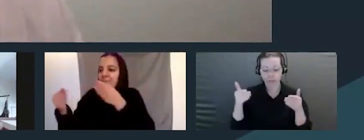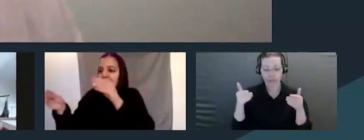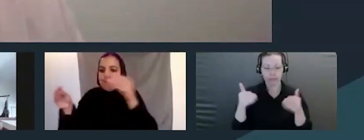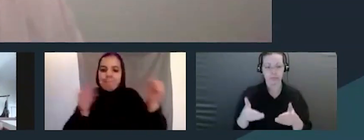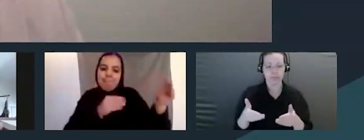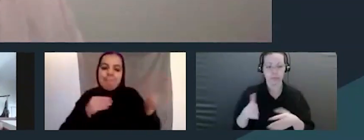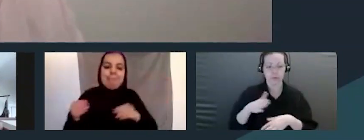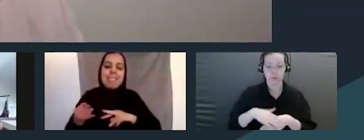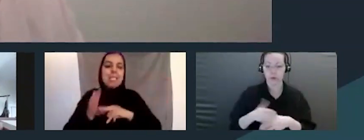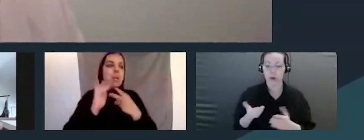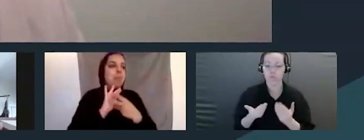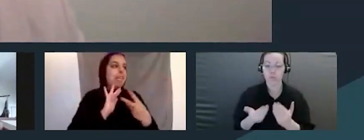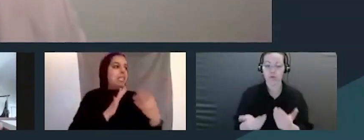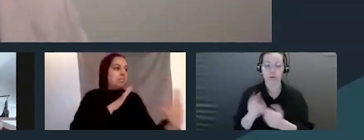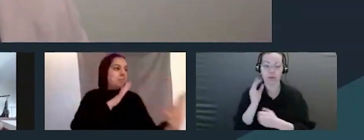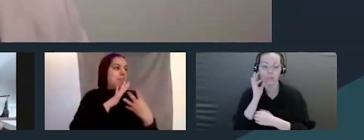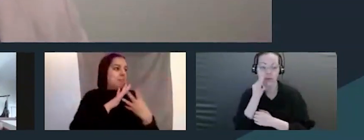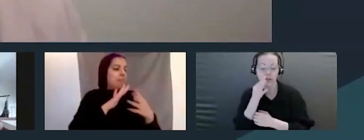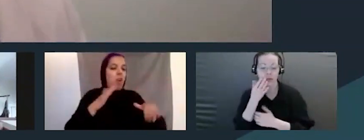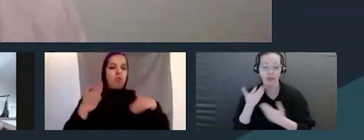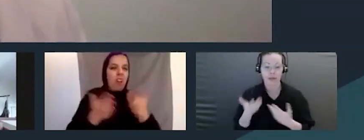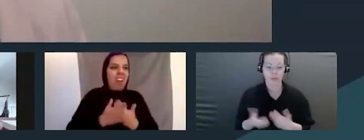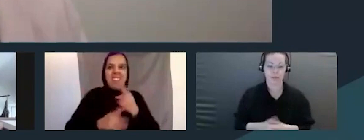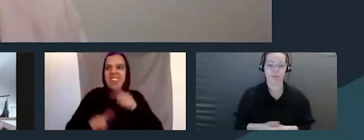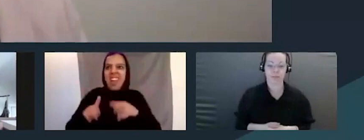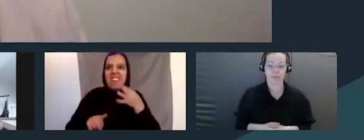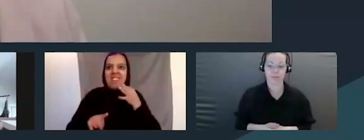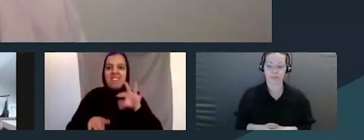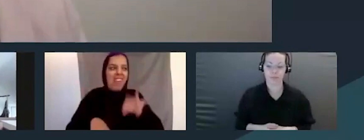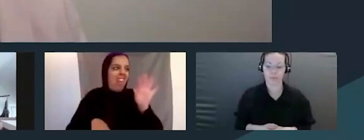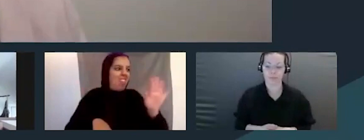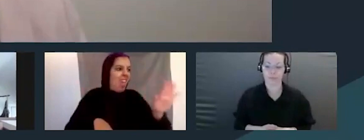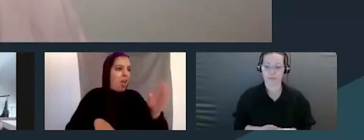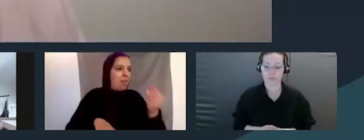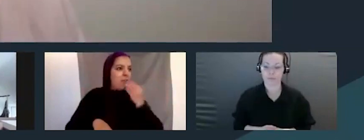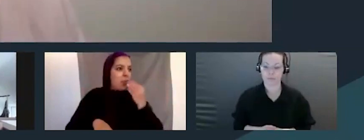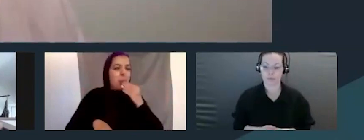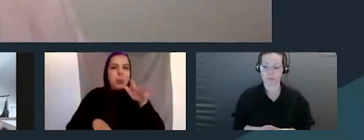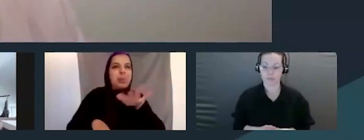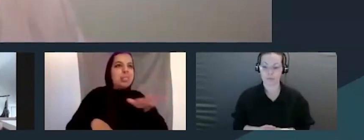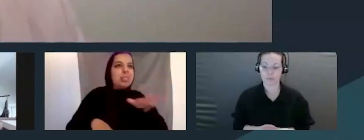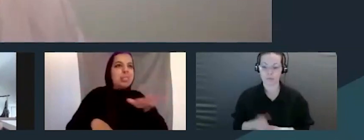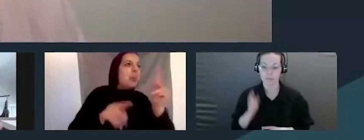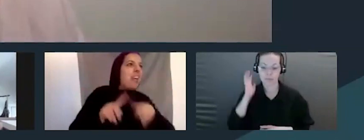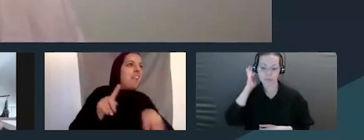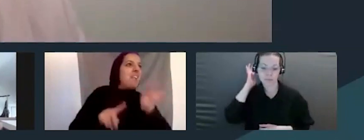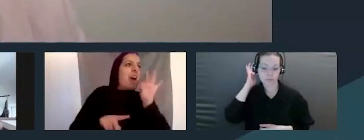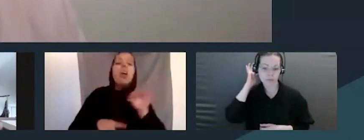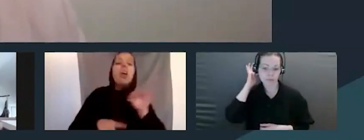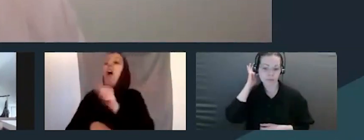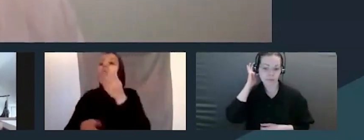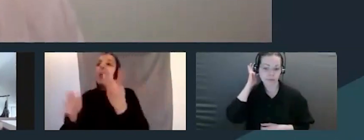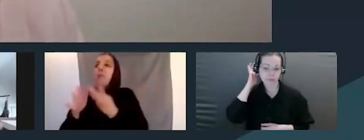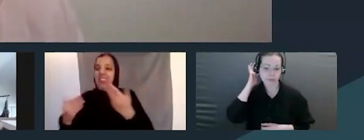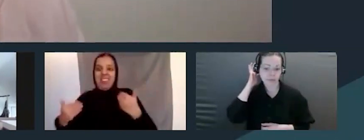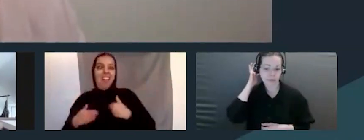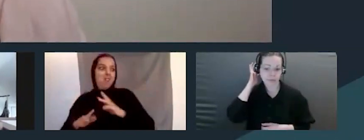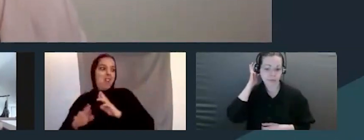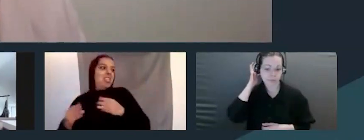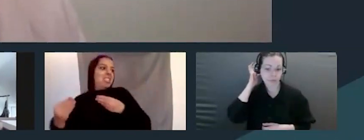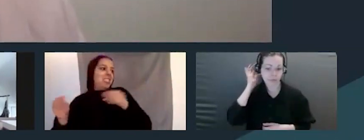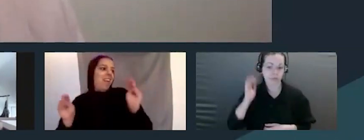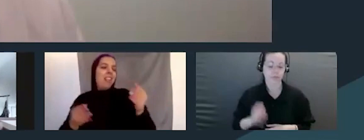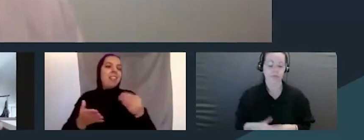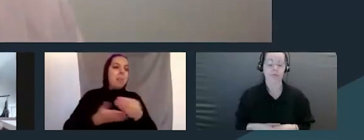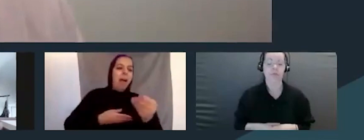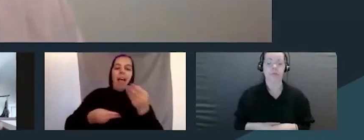aux attentes des nouveaux immigrants. On parle par exemple des magasins d'alimentation, justement pour offrir, qui vont justement